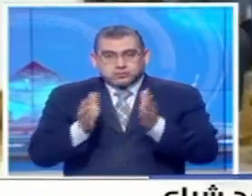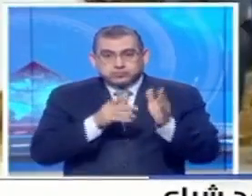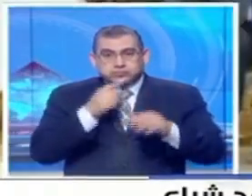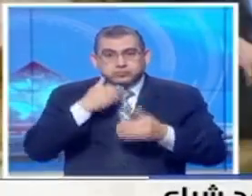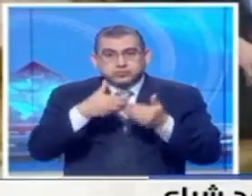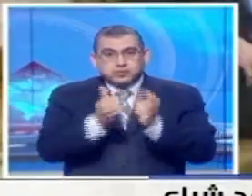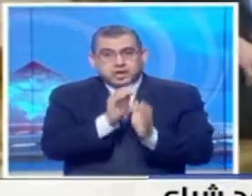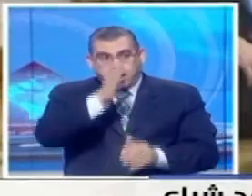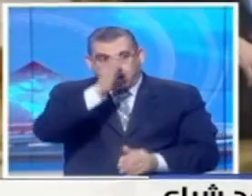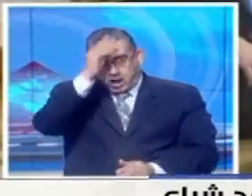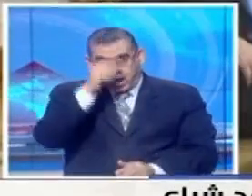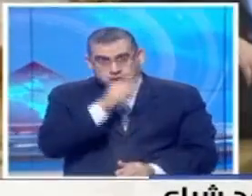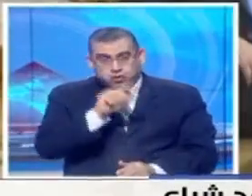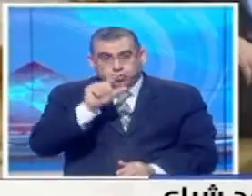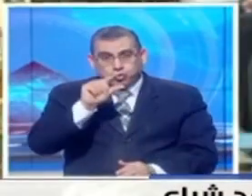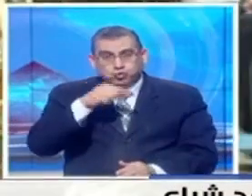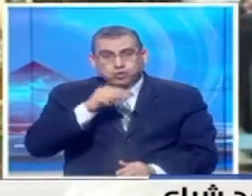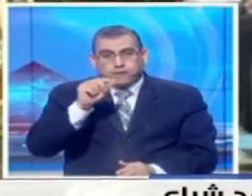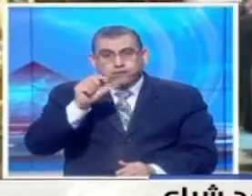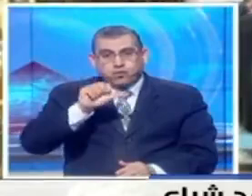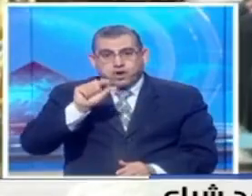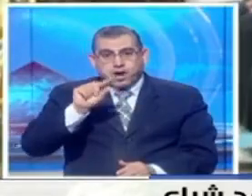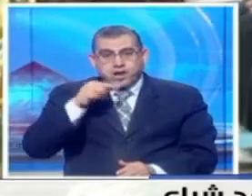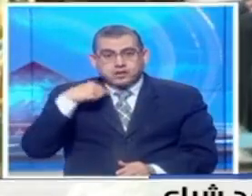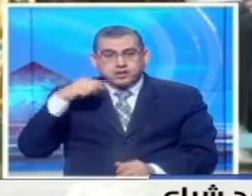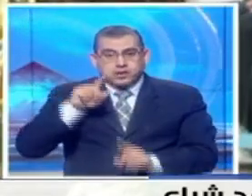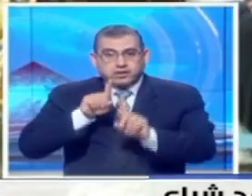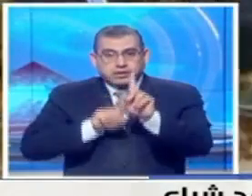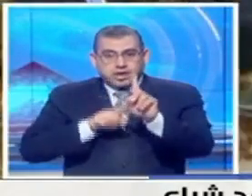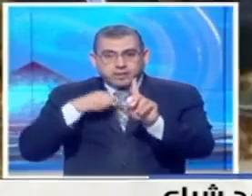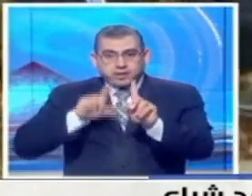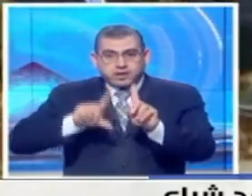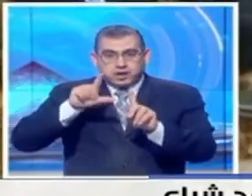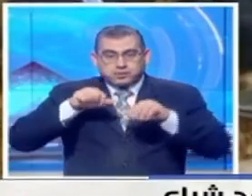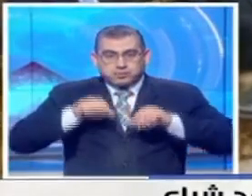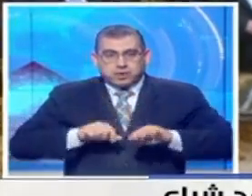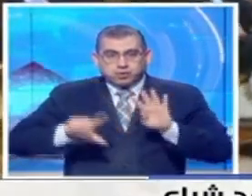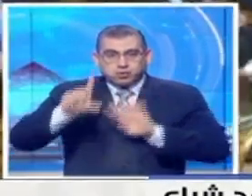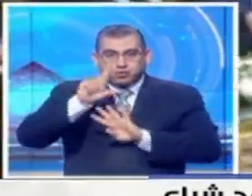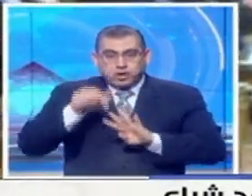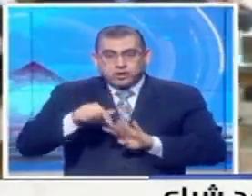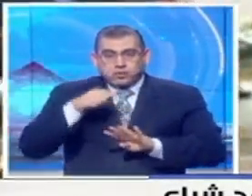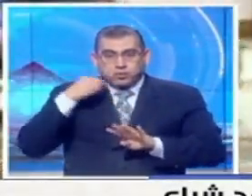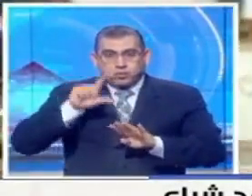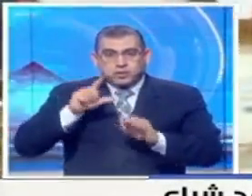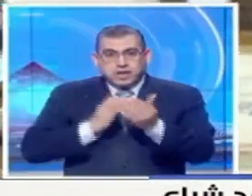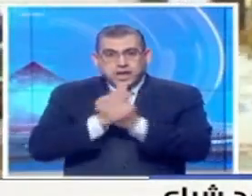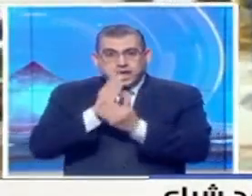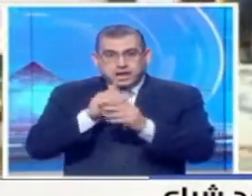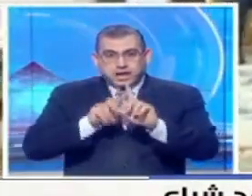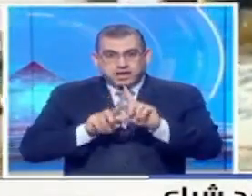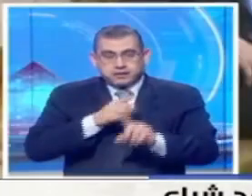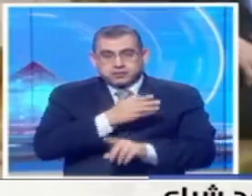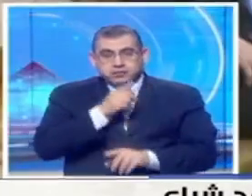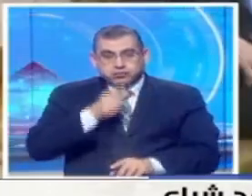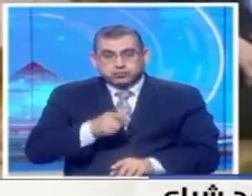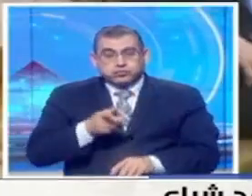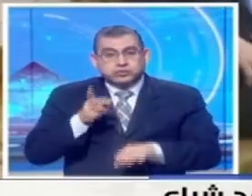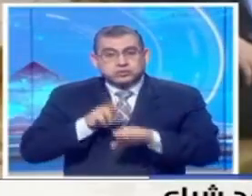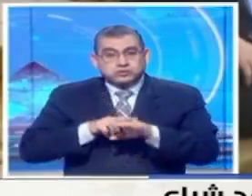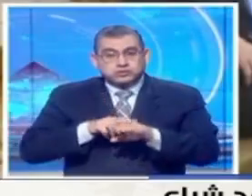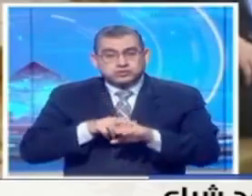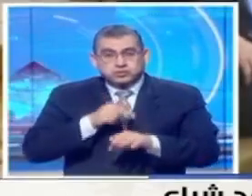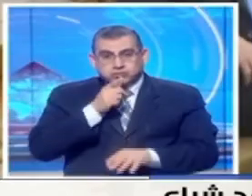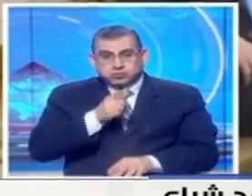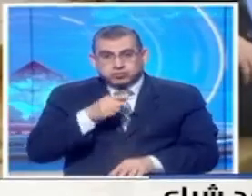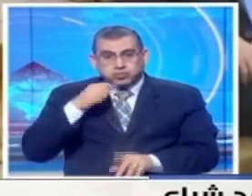الجانب العراقي الدكتور فؤاد حسين نائب رئيس مجلس الوزراء وزير الخارجية، والسيد أسير